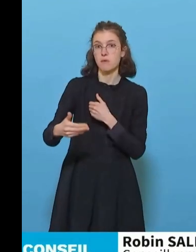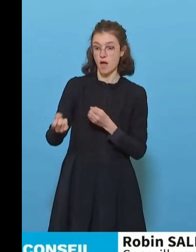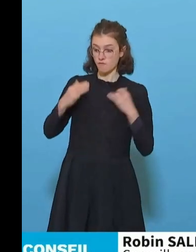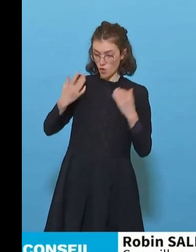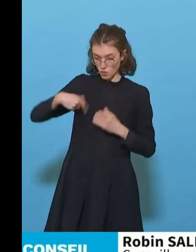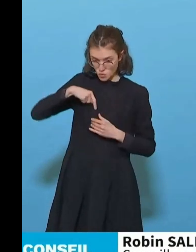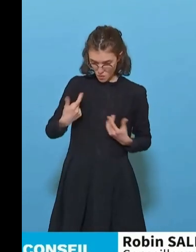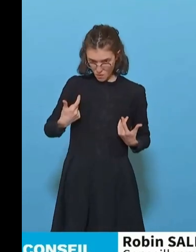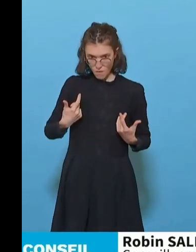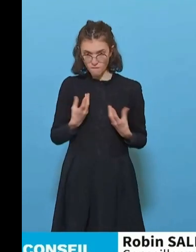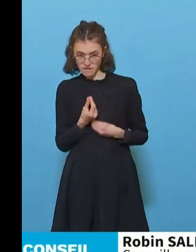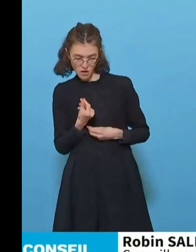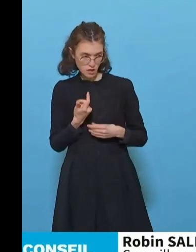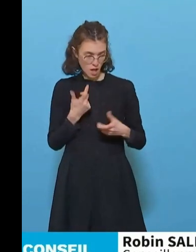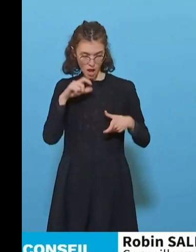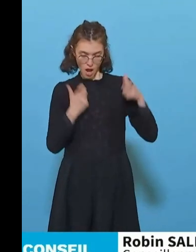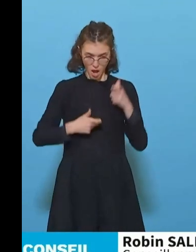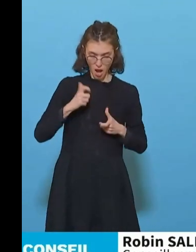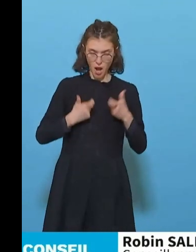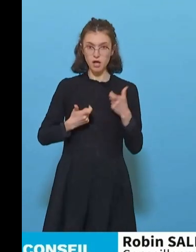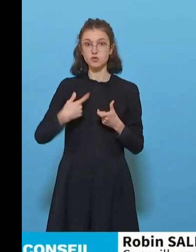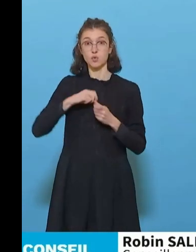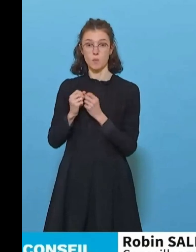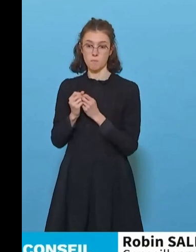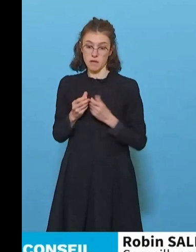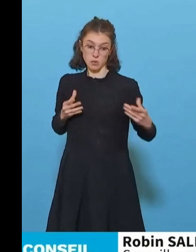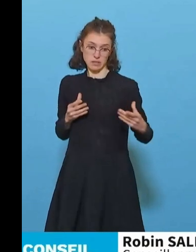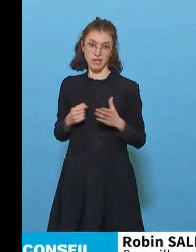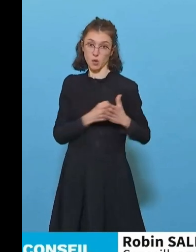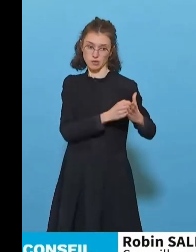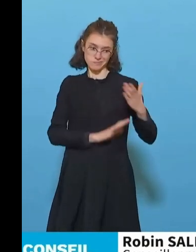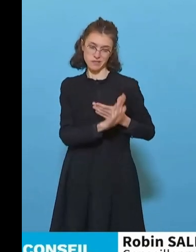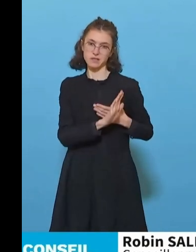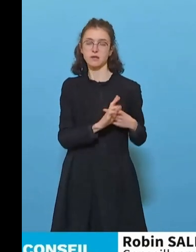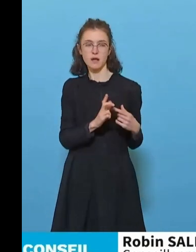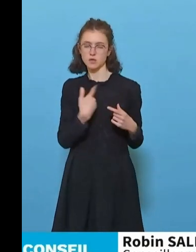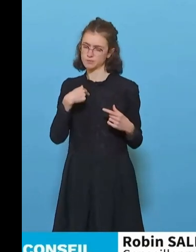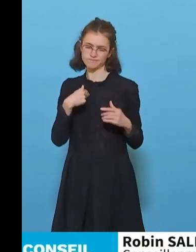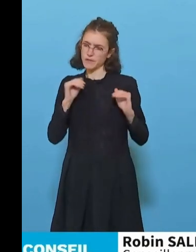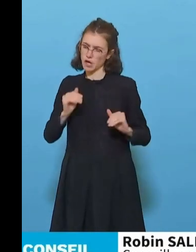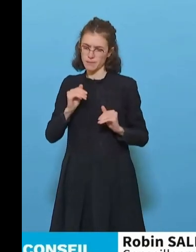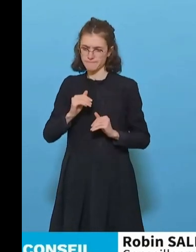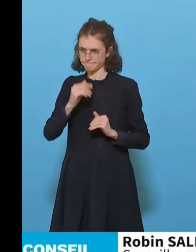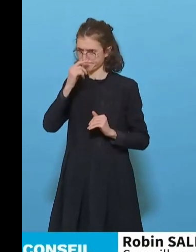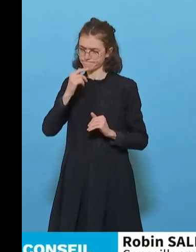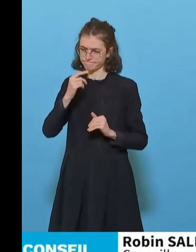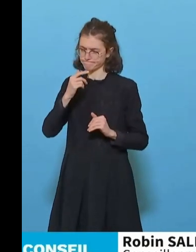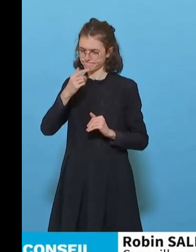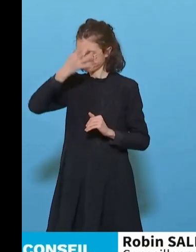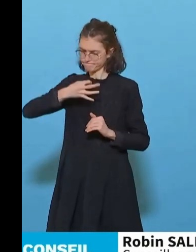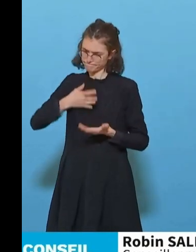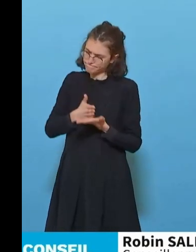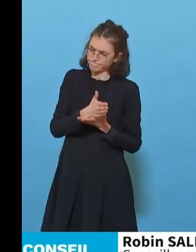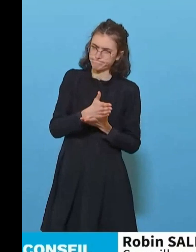nous venons de l'évoquer, notre majorité de gauche a décidé de maintenir le cap et de poursuivre les réalisations qui répondent